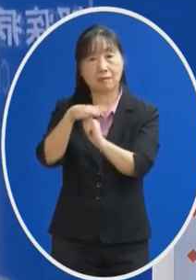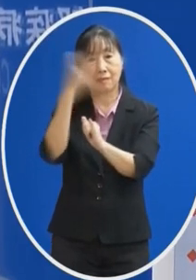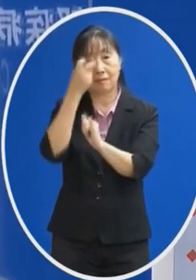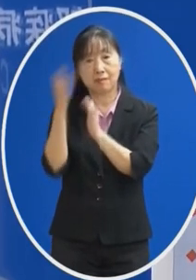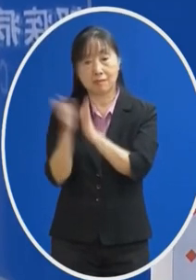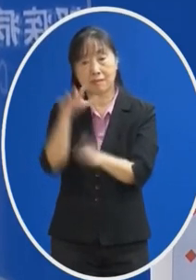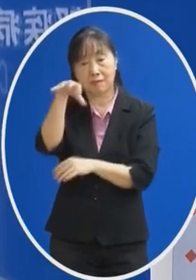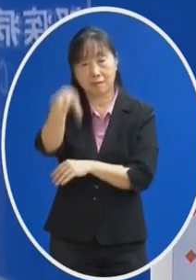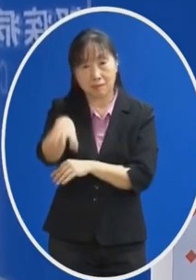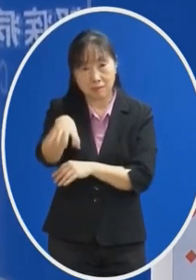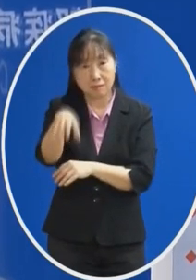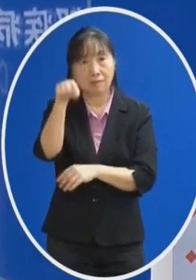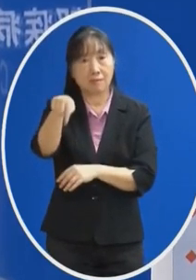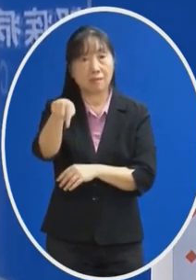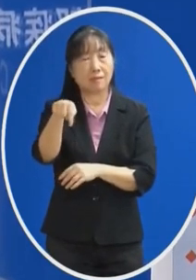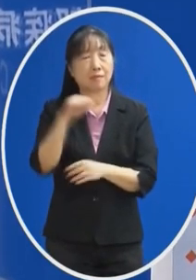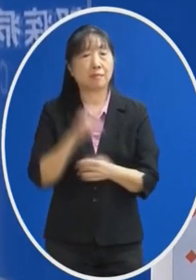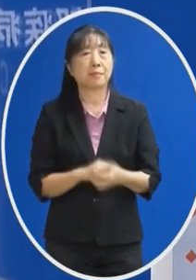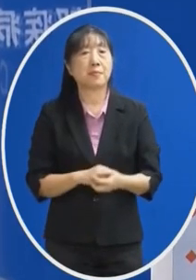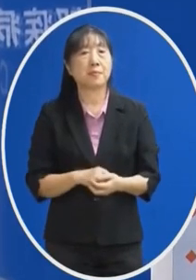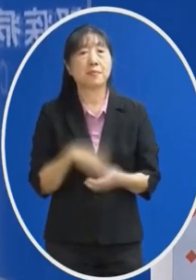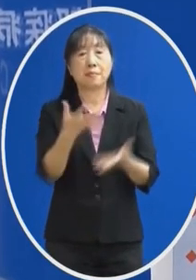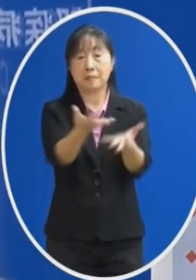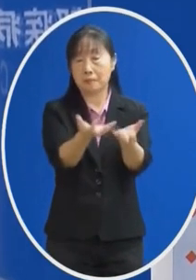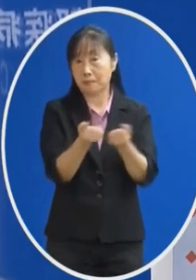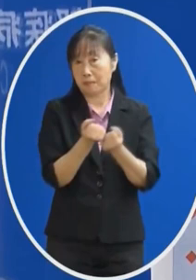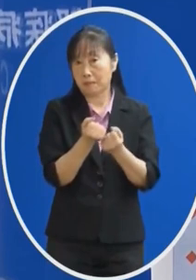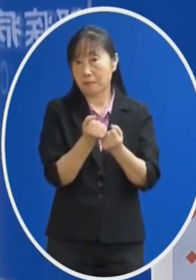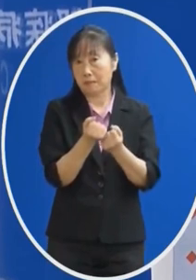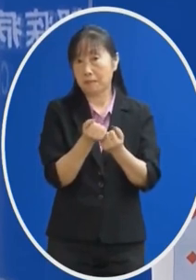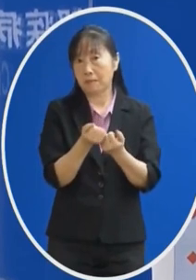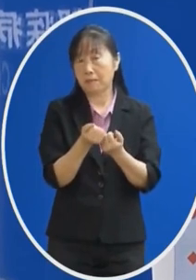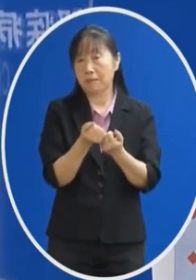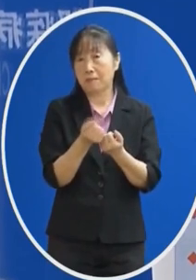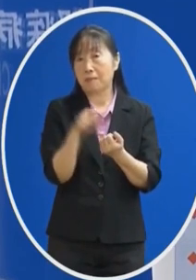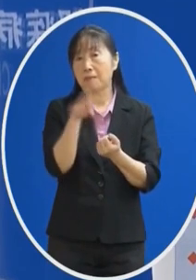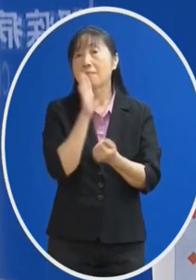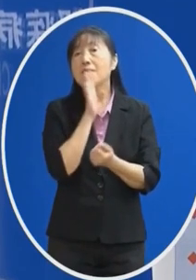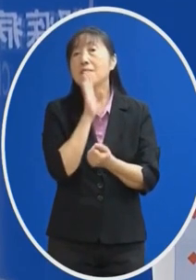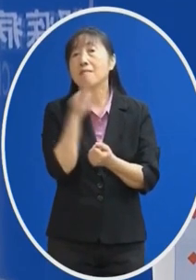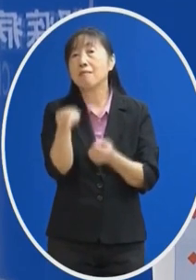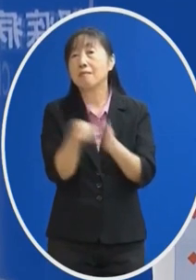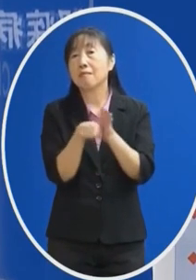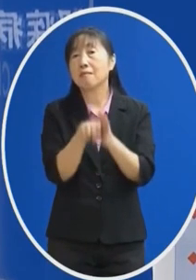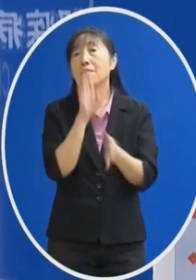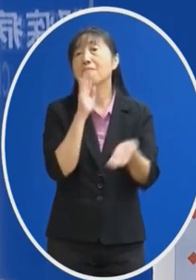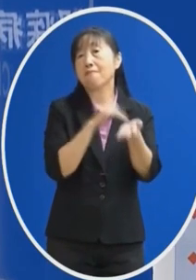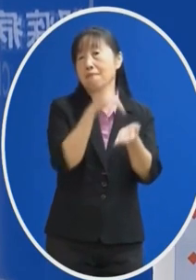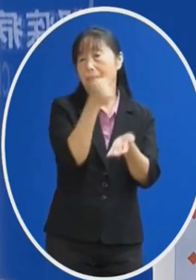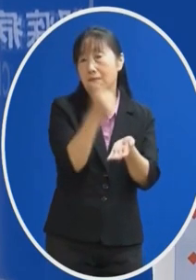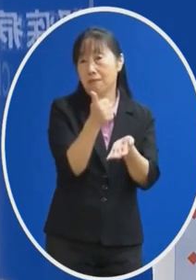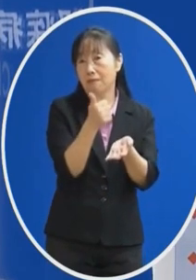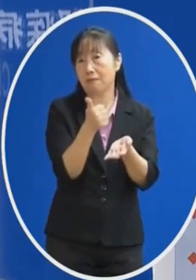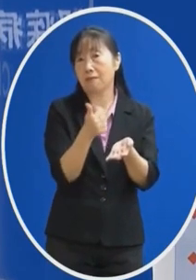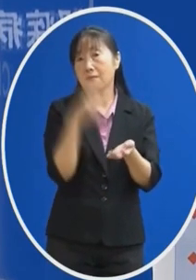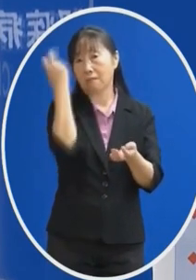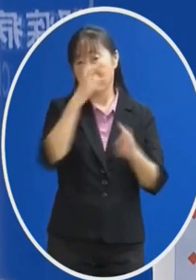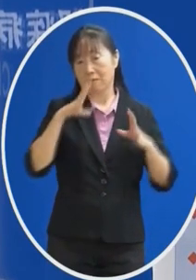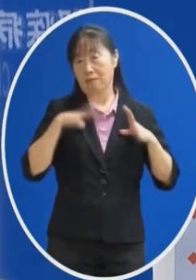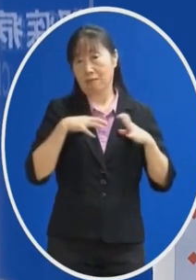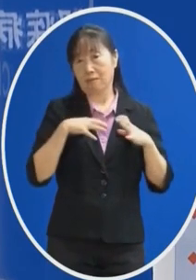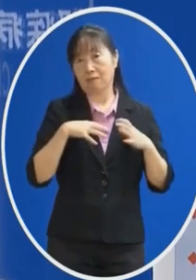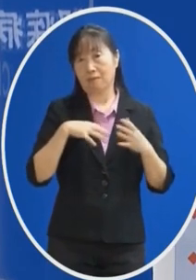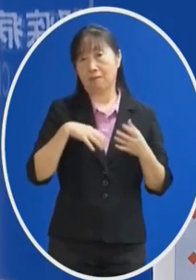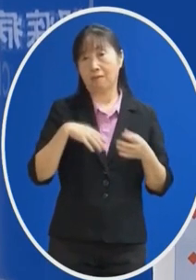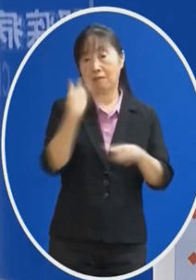或是殡葬管理处，那他们在接受是看医师或是检察官所开立的死亡证